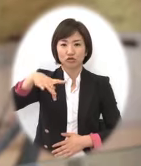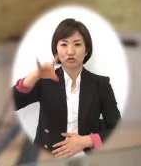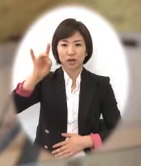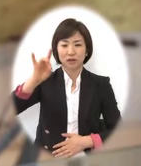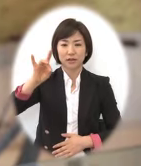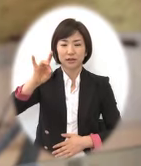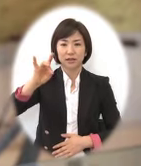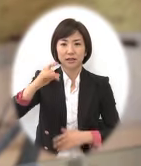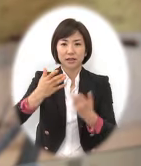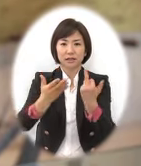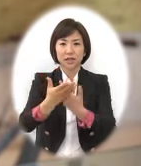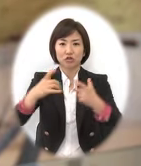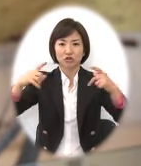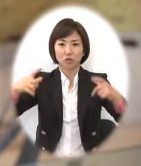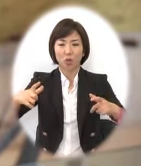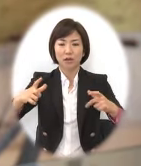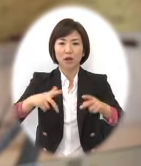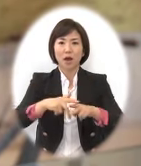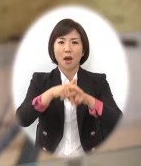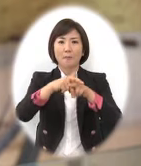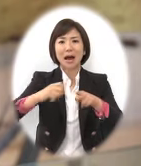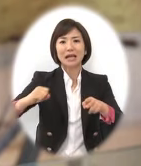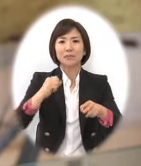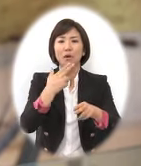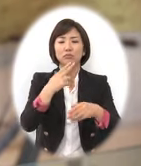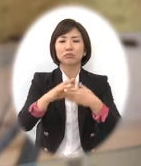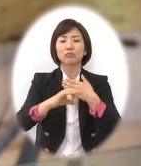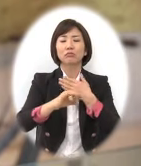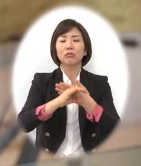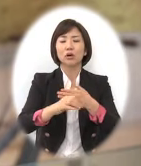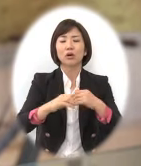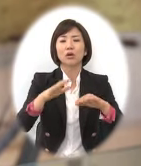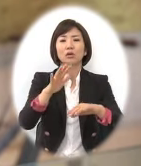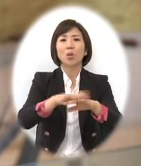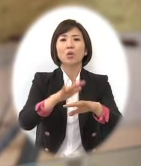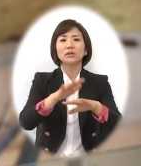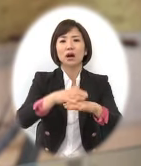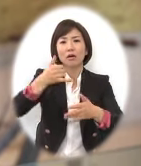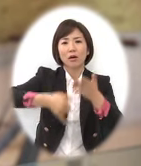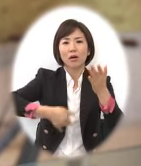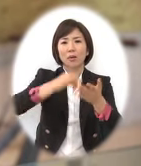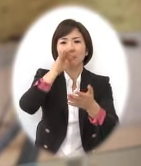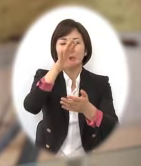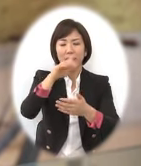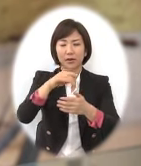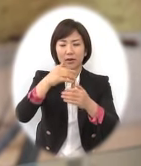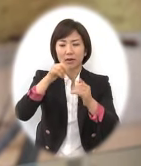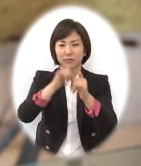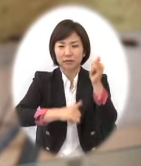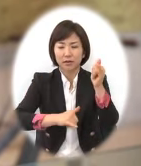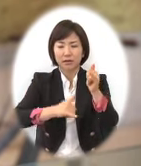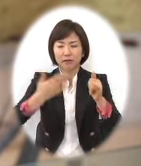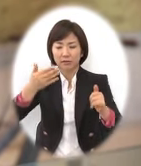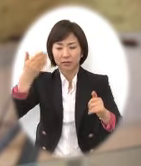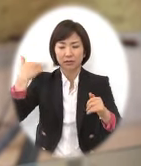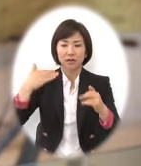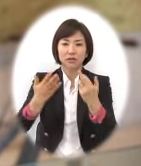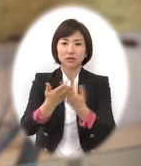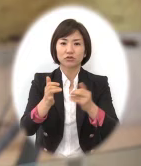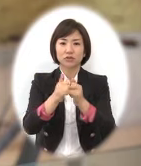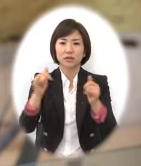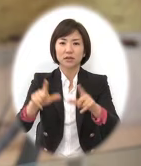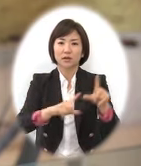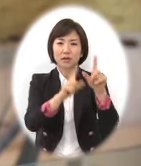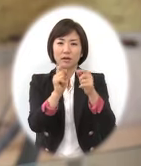우선은 제주도에서는 말의 힘이 없이는 농사를 지을 수가 없었어요. 그래서 그런 것들이 제주인의 생활에